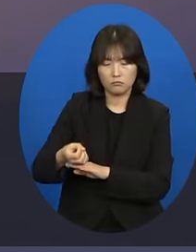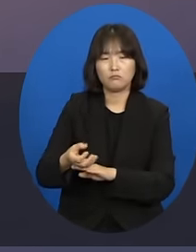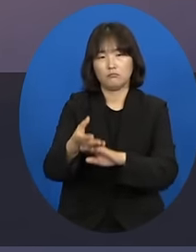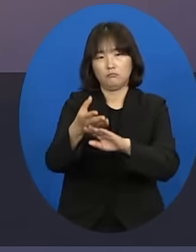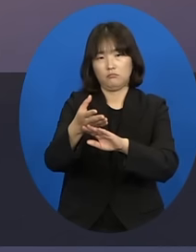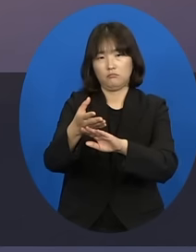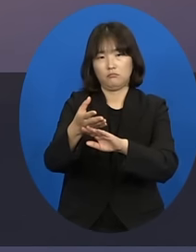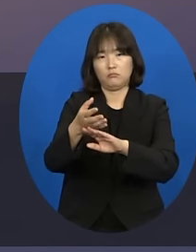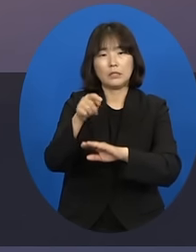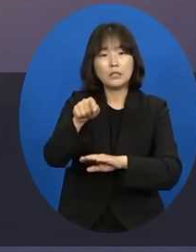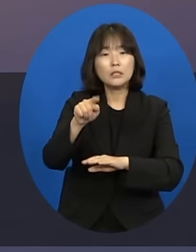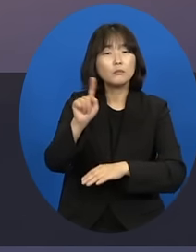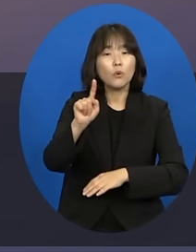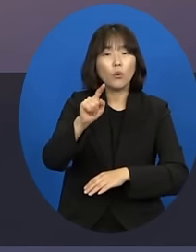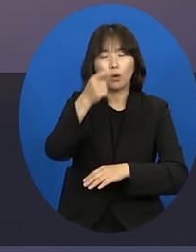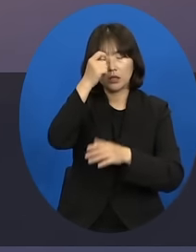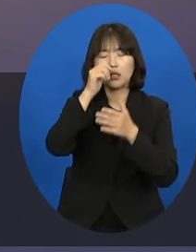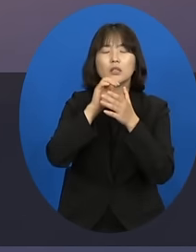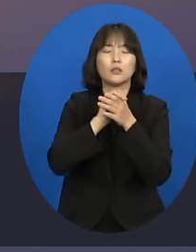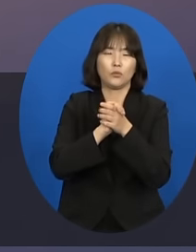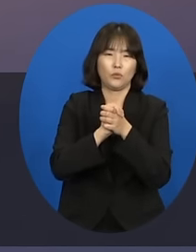그게 기도예요.